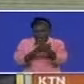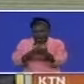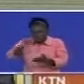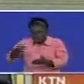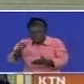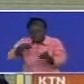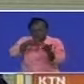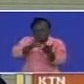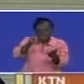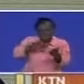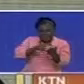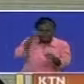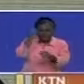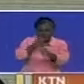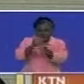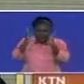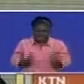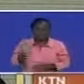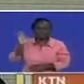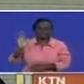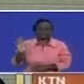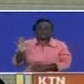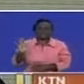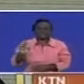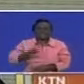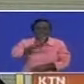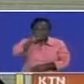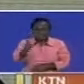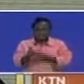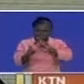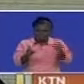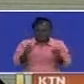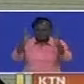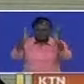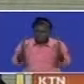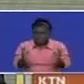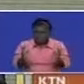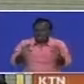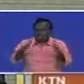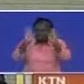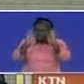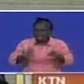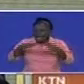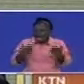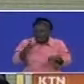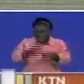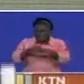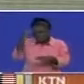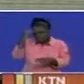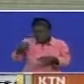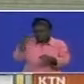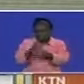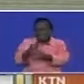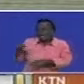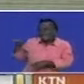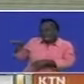ili kulipa wafanyikazi wake. Mtihani una umuhimu upi katika ama kwa mtahiniwa? Mapema wiki